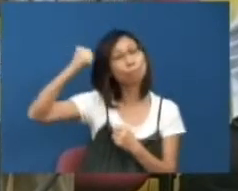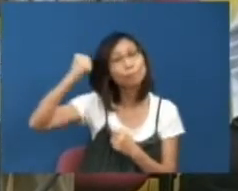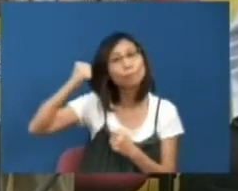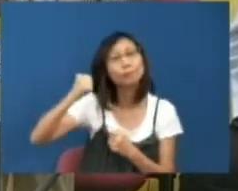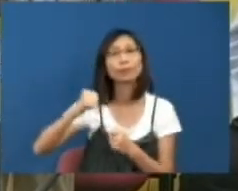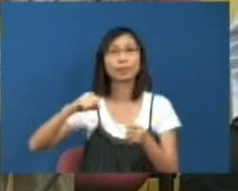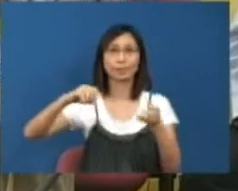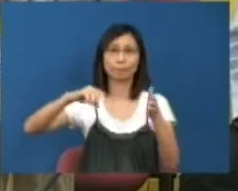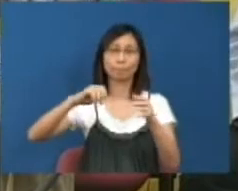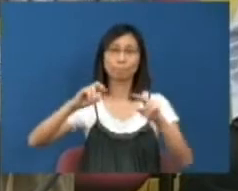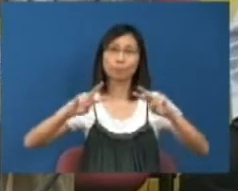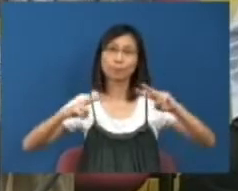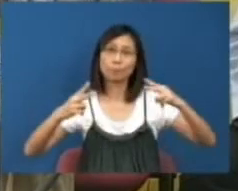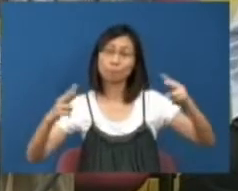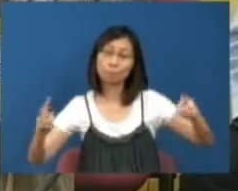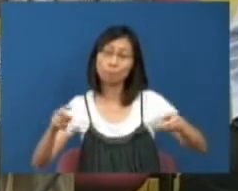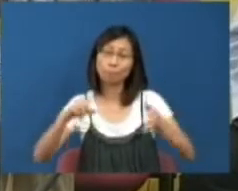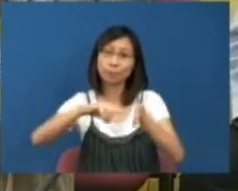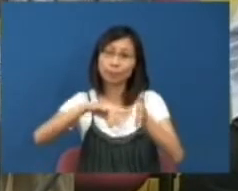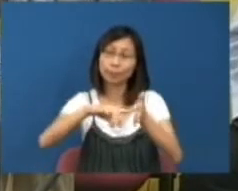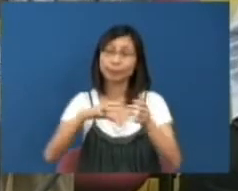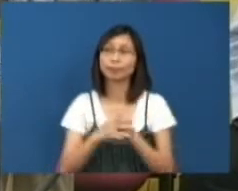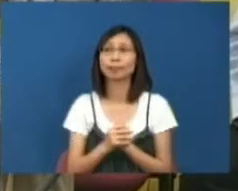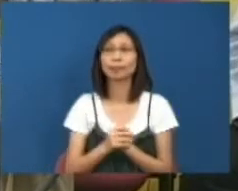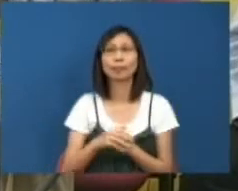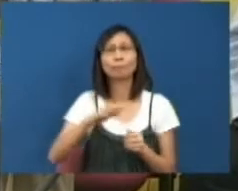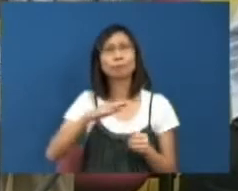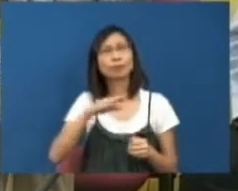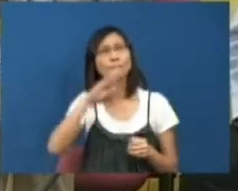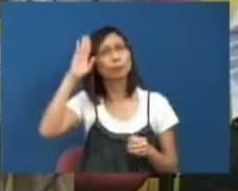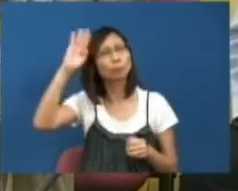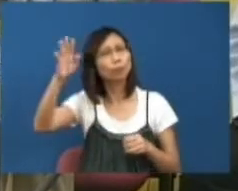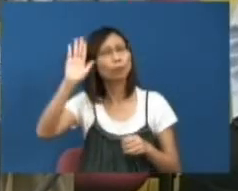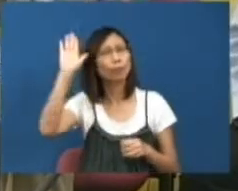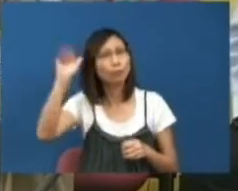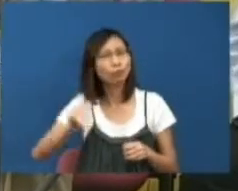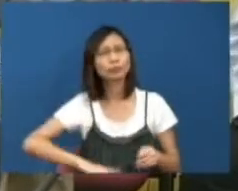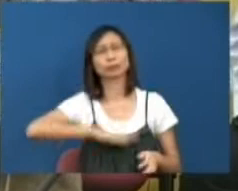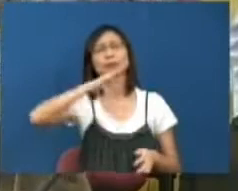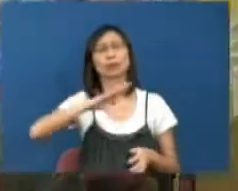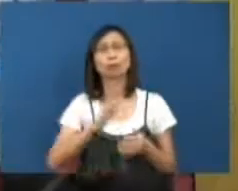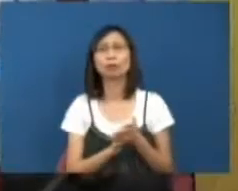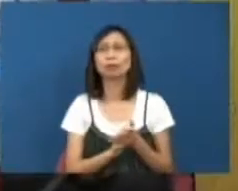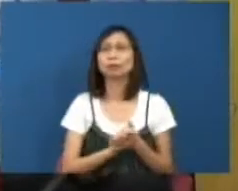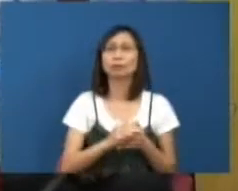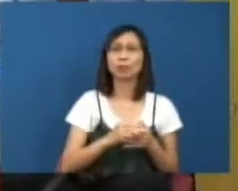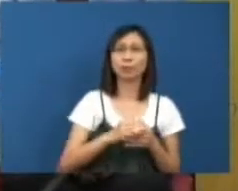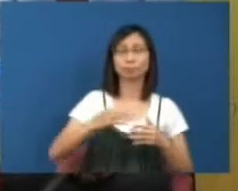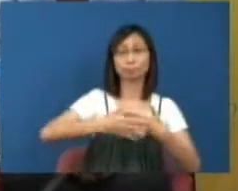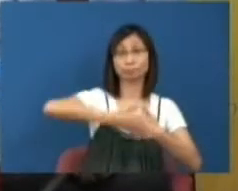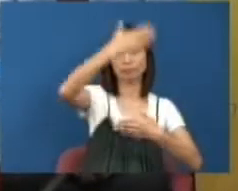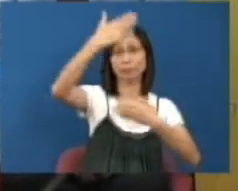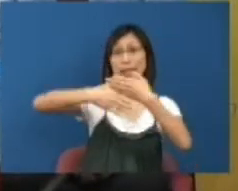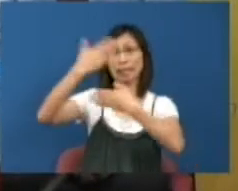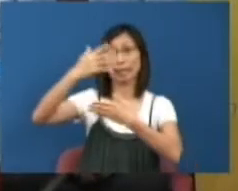到咧，攞到個風能咧，就足夠全座大廈咧15%個。 啊，咁樣好好噶 啦， 即係你要有